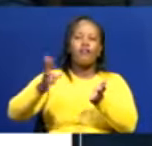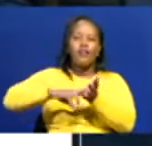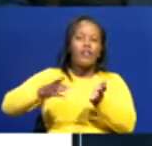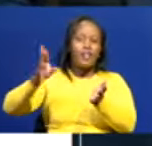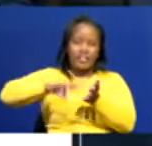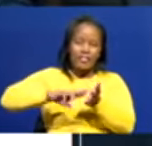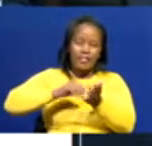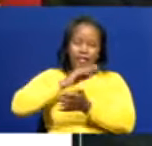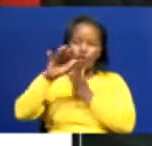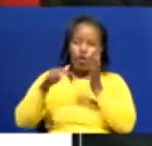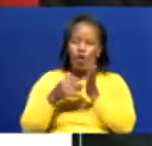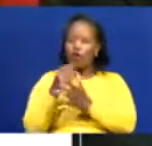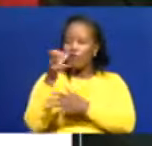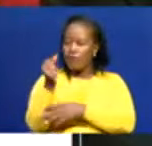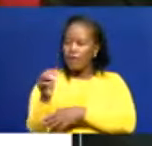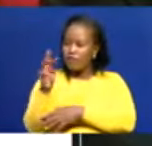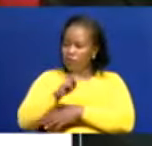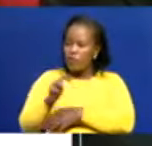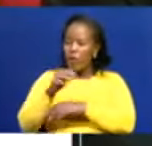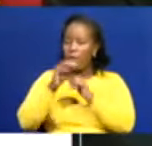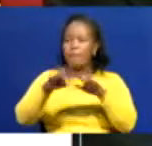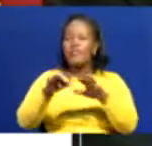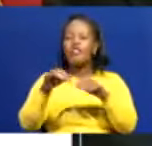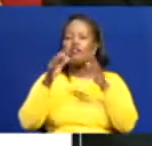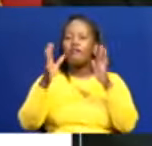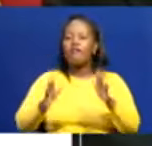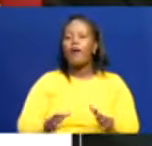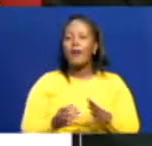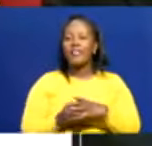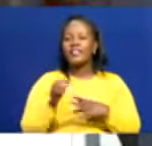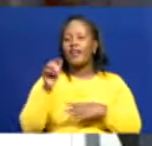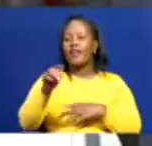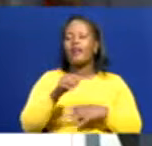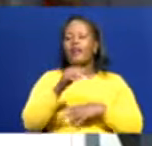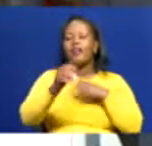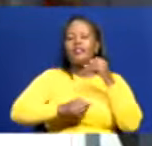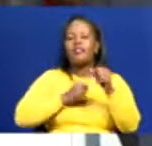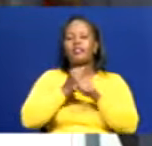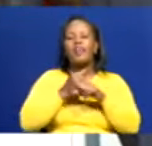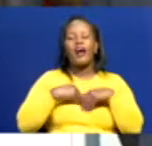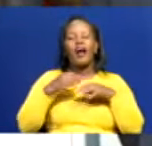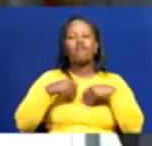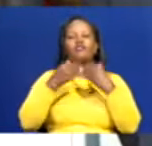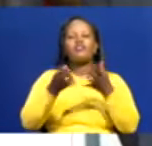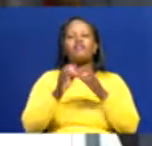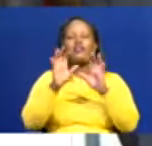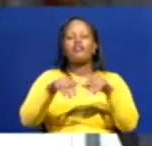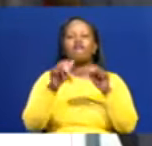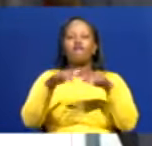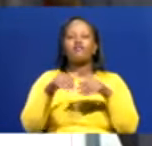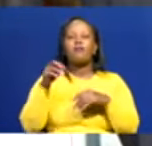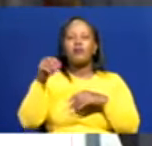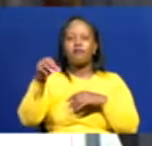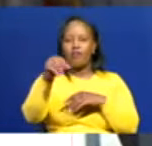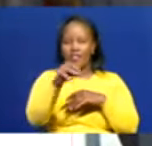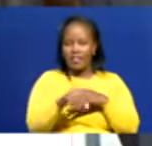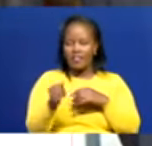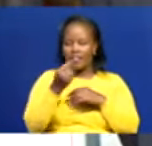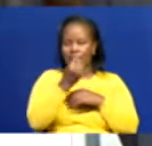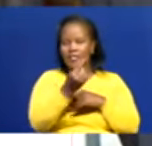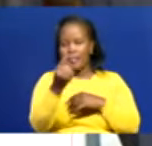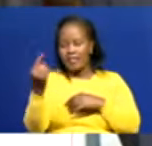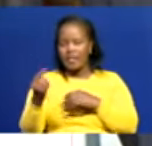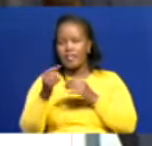milioni tano. Na mwaka huu tumewapatia mbolea kila mkulima kiasi ya ile